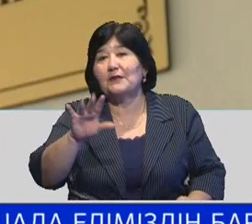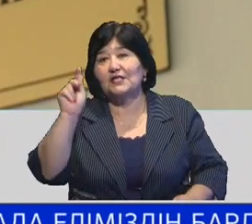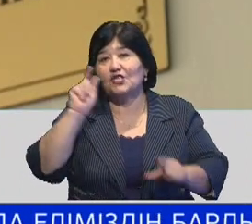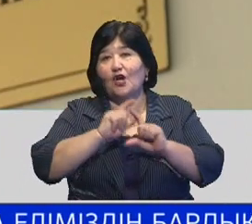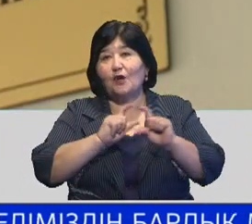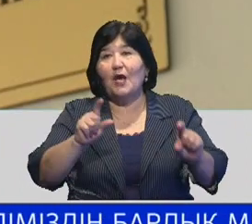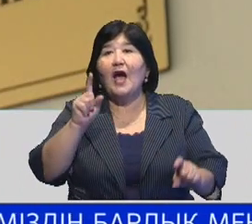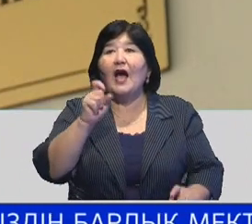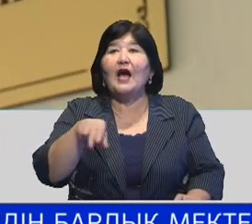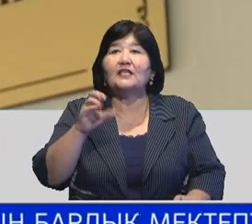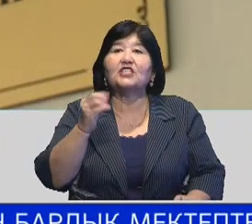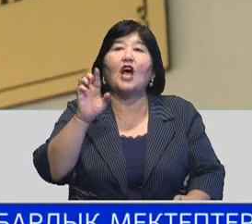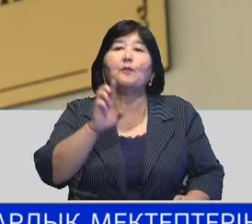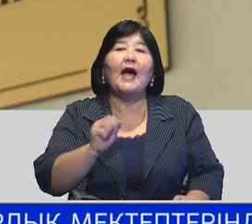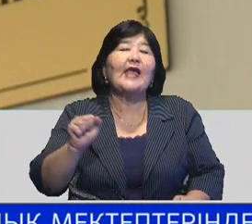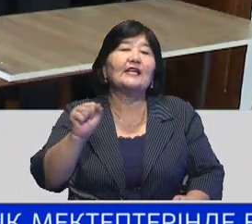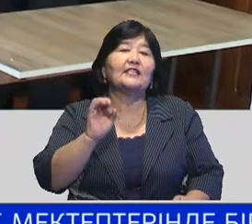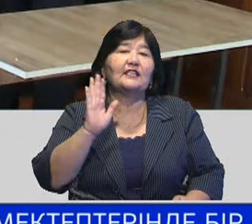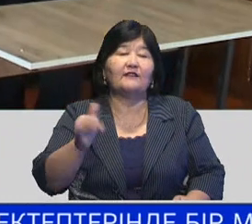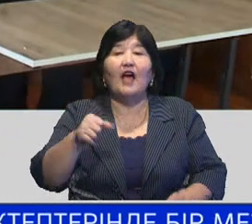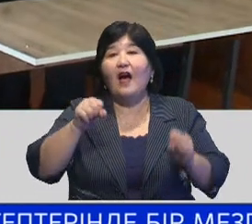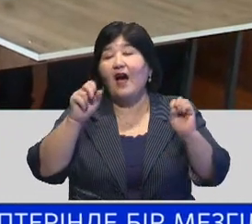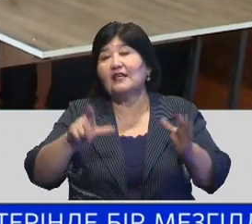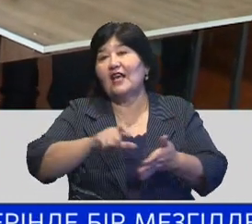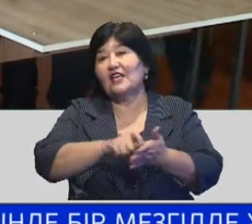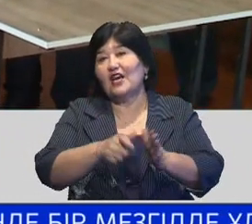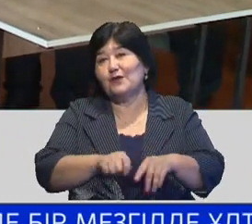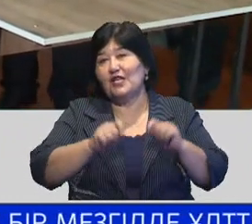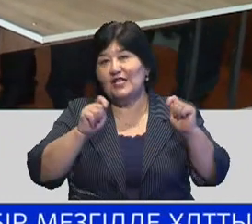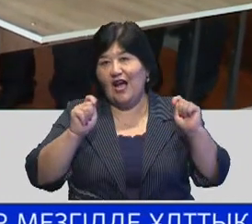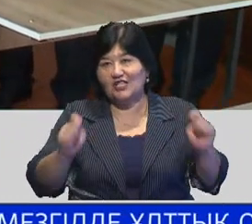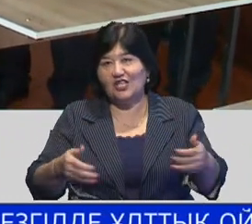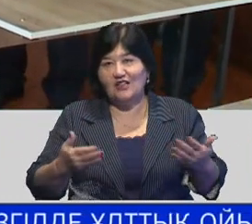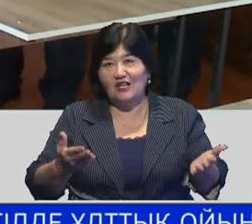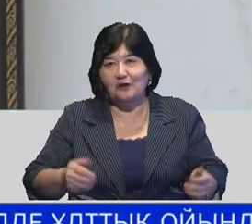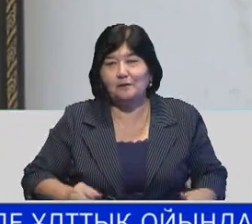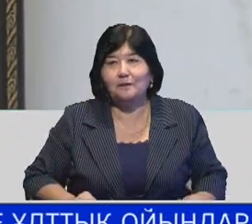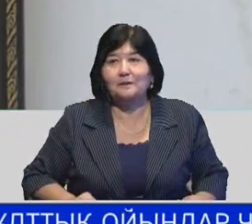мектепте Хадиша Баязитова атындағы арнайы кабинет ашылды. Қозгөрпе